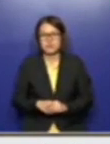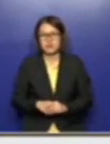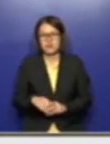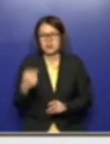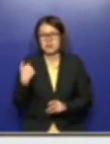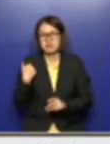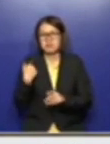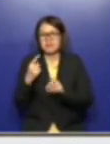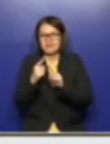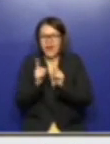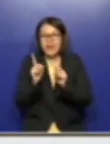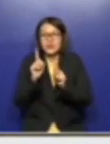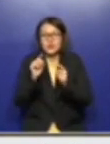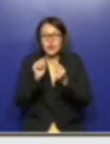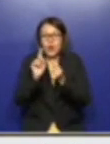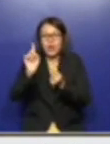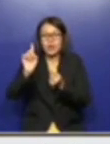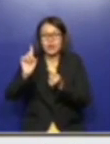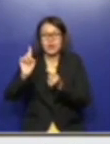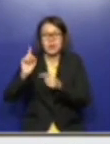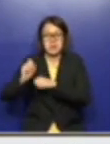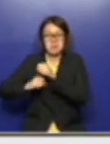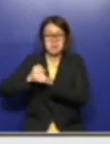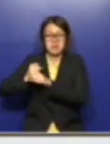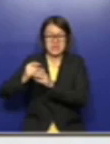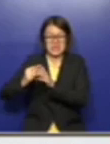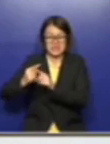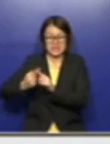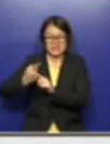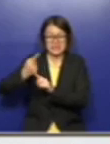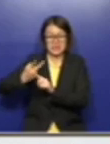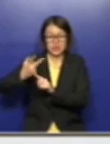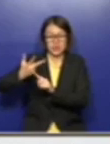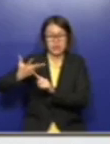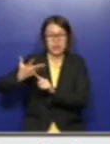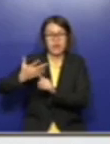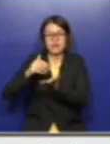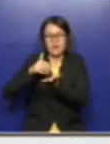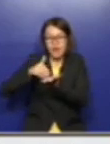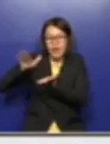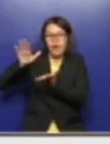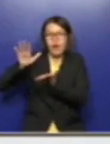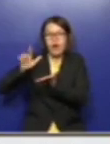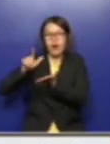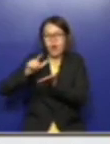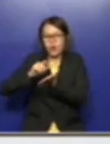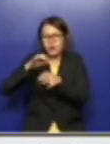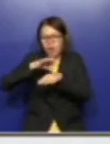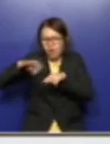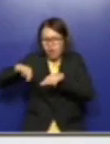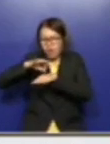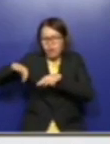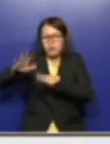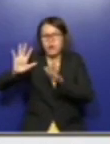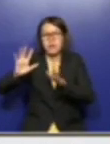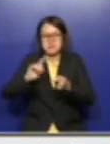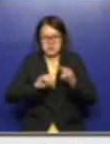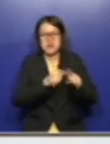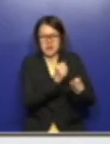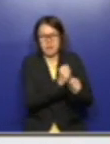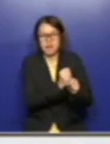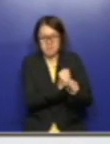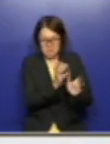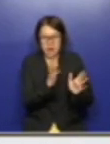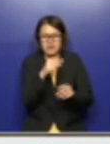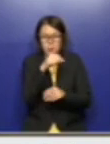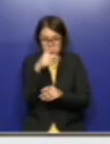ไม่เหมือนคนอื่นตรงที่ว่าตั้งแต่ต้นปีมานี้ท่านไม่มีข่าวเลย์ออฟพนักงานเนี่ยและผมไม่อยากให้เกิดขึ้นนะฮะเพื่อนผมอยู่เยอะ